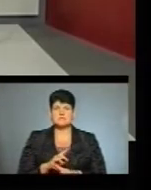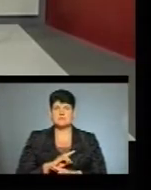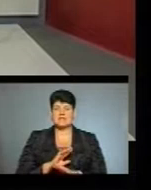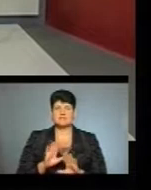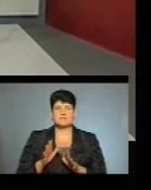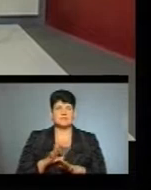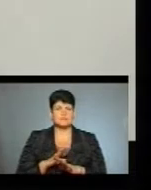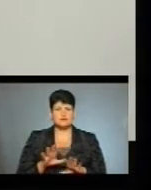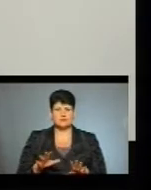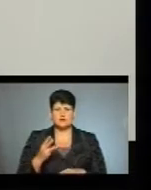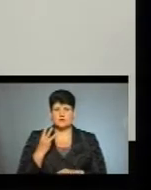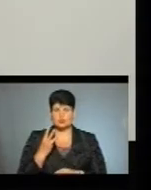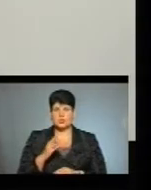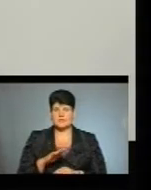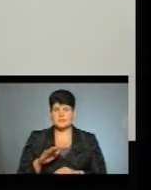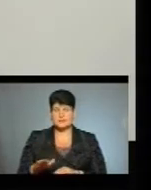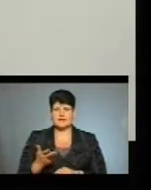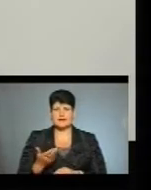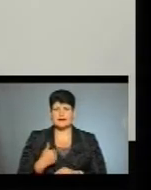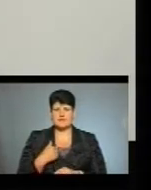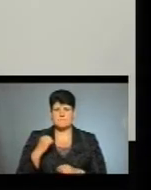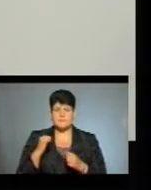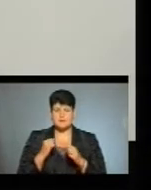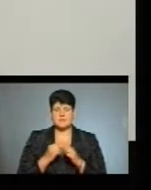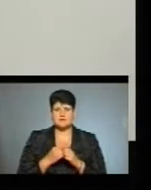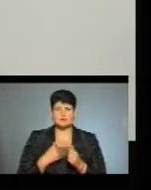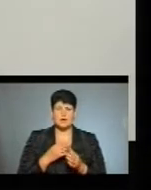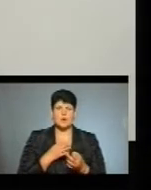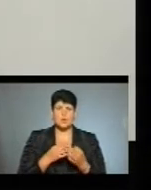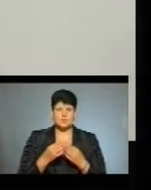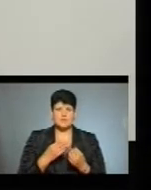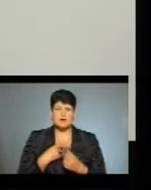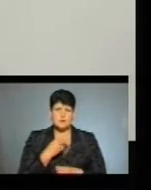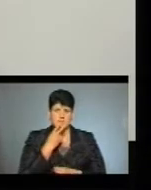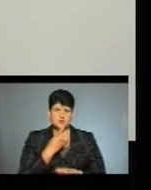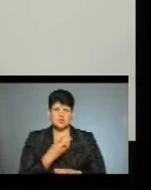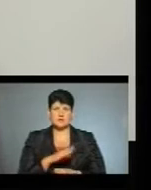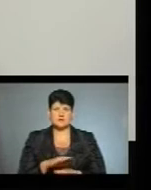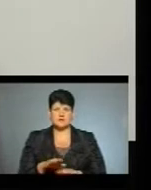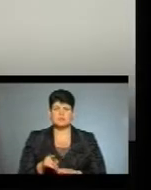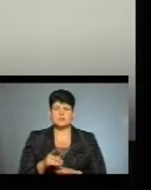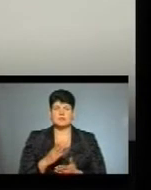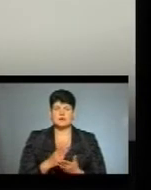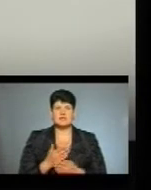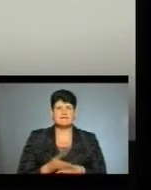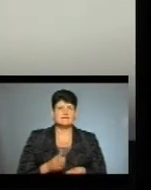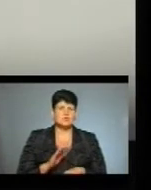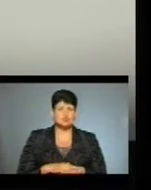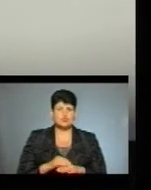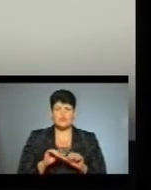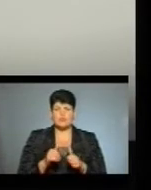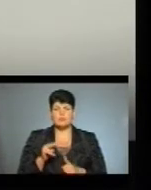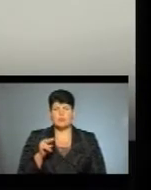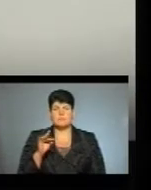випадків. Але троє дітей, яких я пам'ятаю, бо я їх консультувала, я їх бачила, вони перенесли важку форму правця.